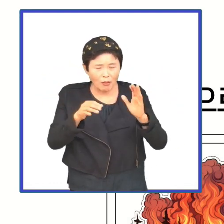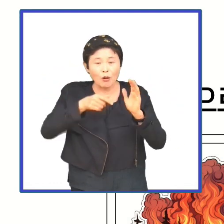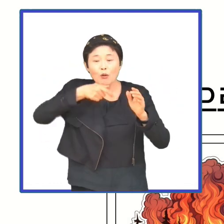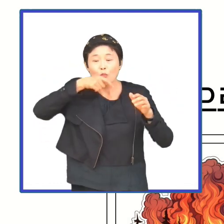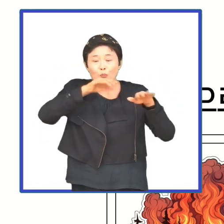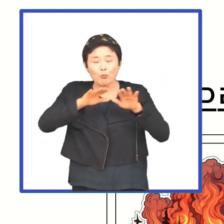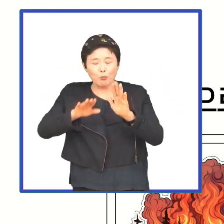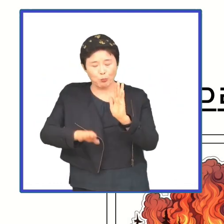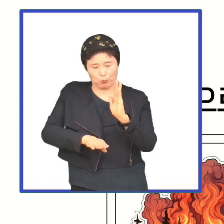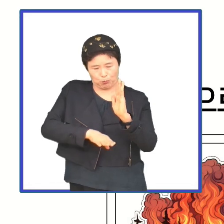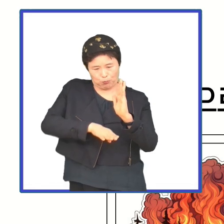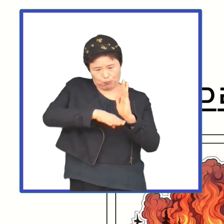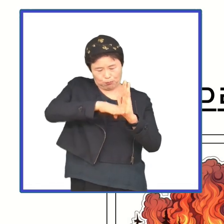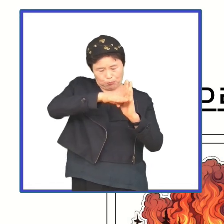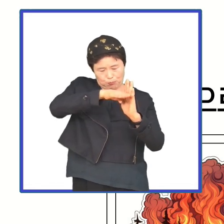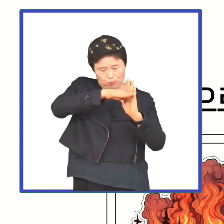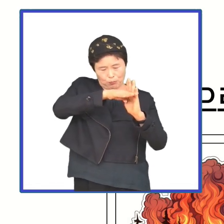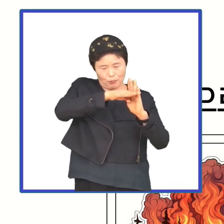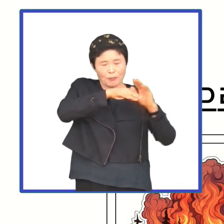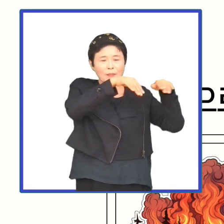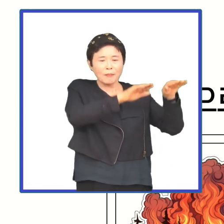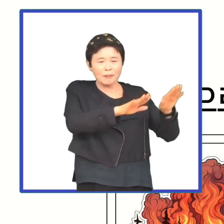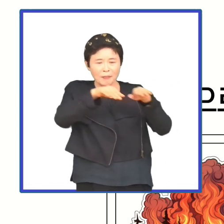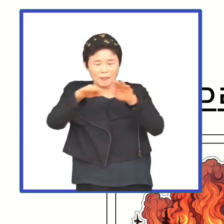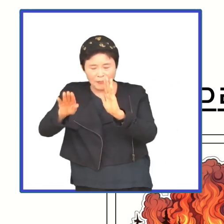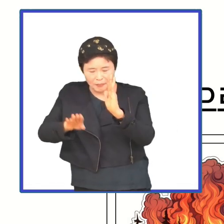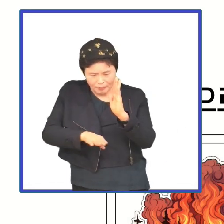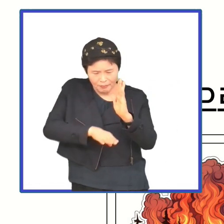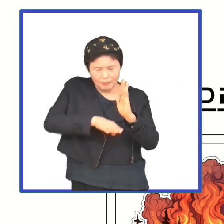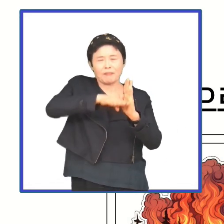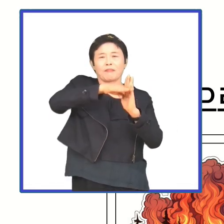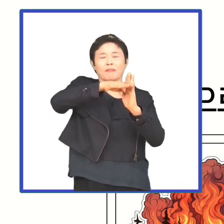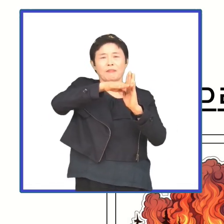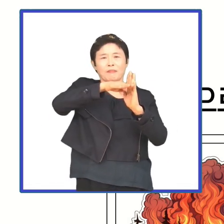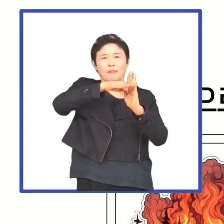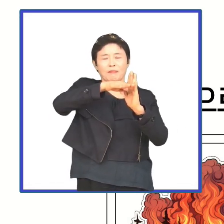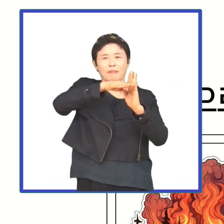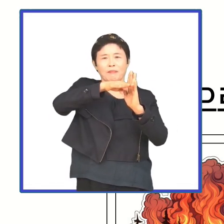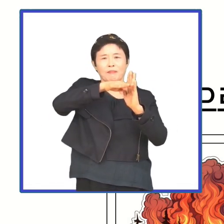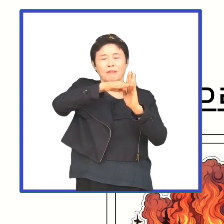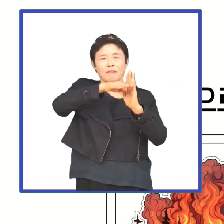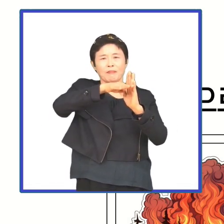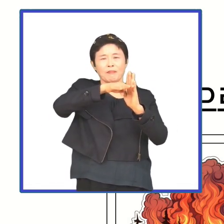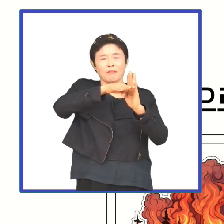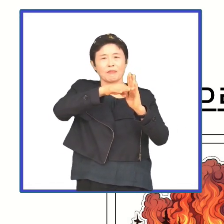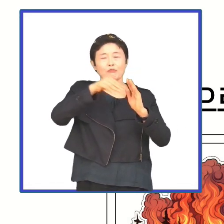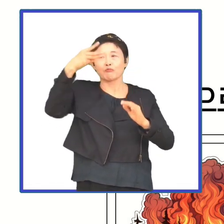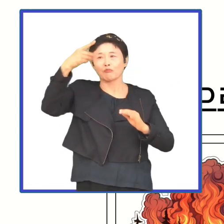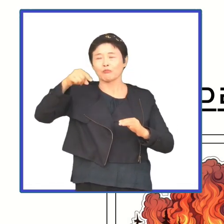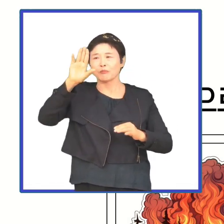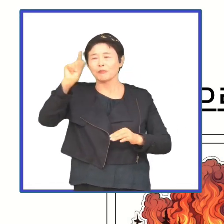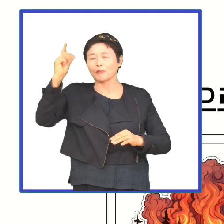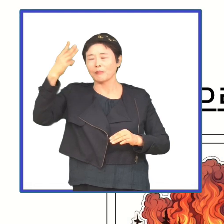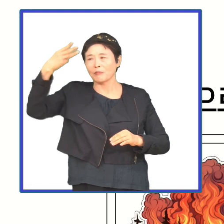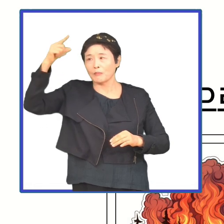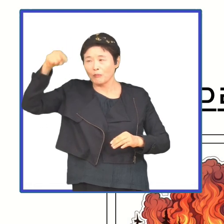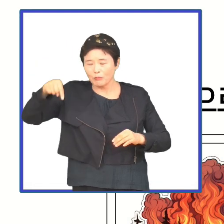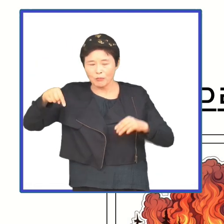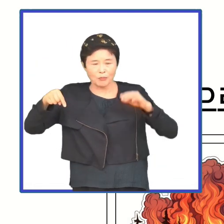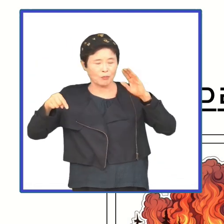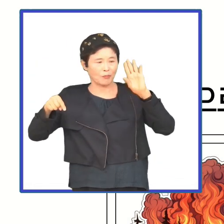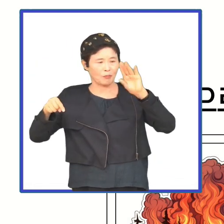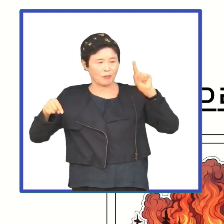도시까지 들어오게 되는 현상인데요. 이 현상을 우리는 해수면 상승이라고 하고요. 현재 투발루와 발리는